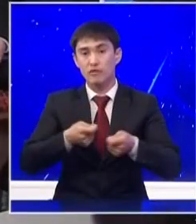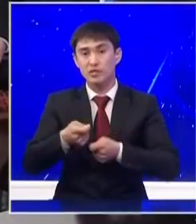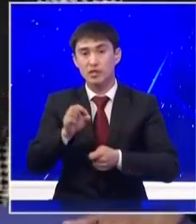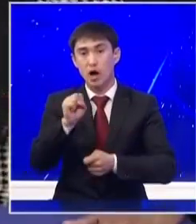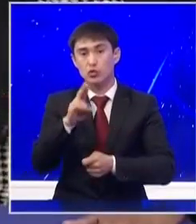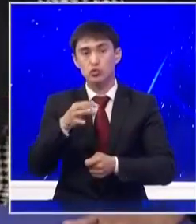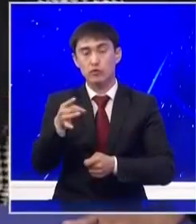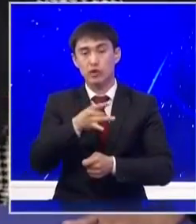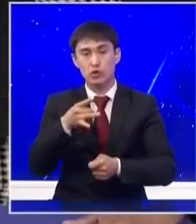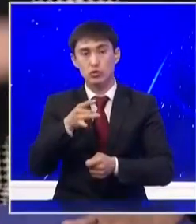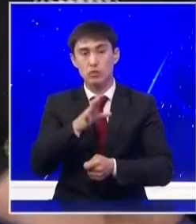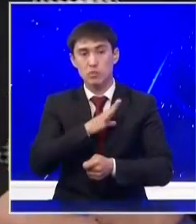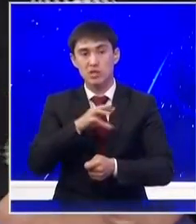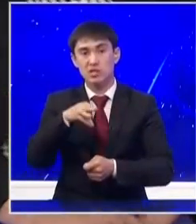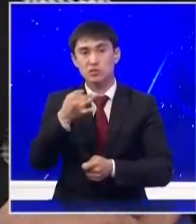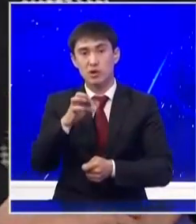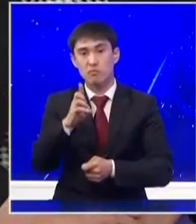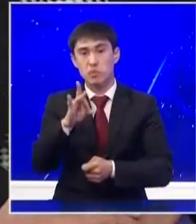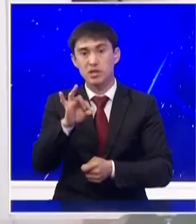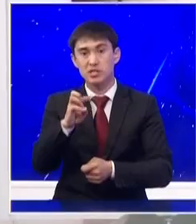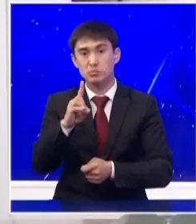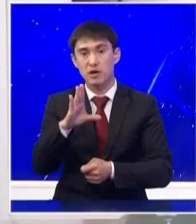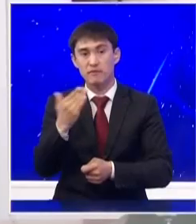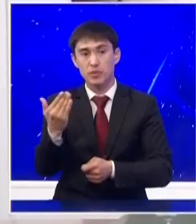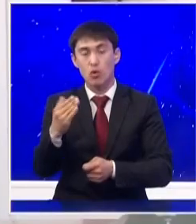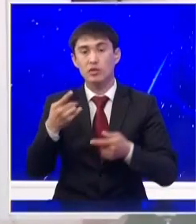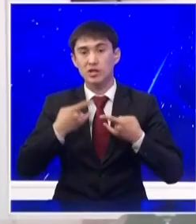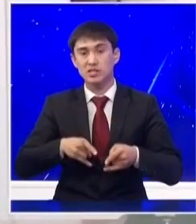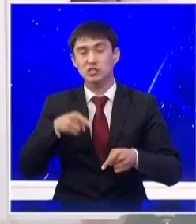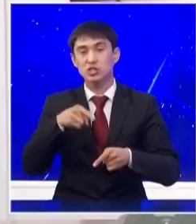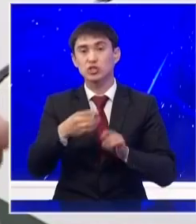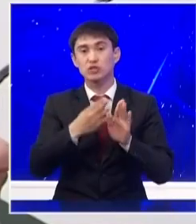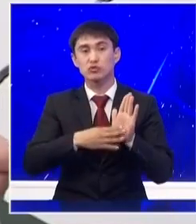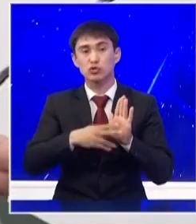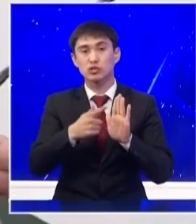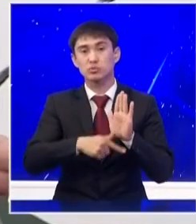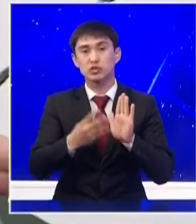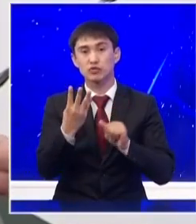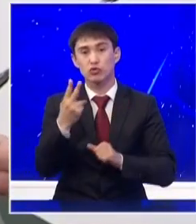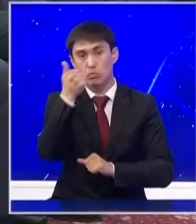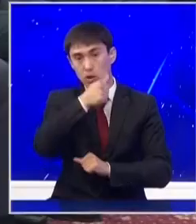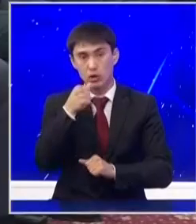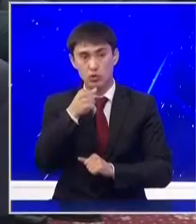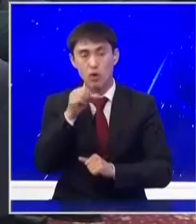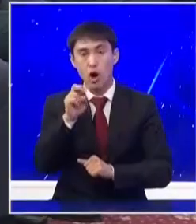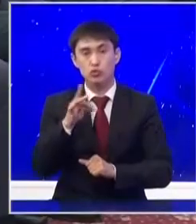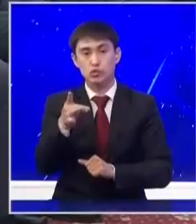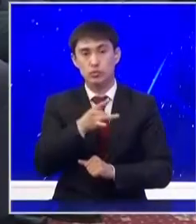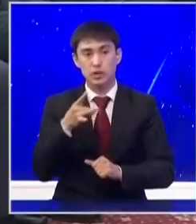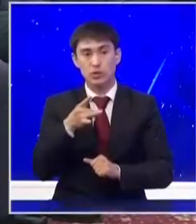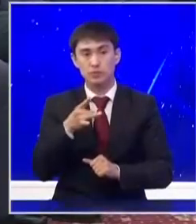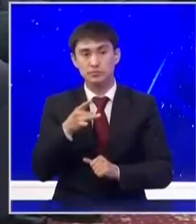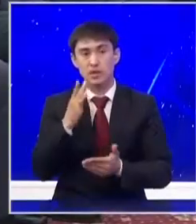аксукского района стал танышбаев берег танышбаевич он родился в 1974 году в боксуском районе